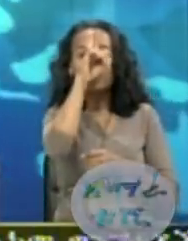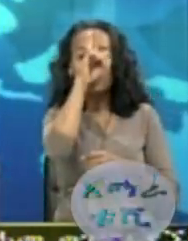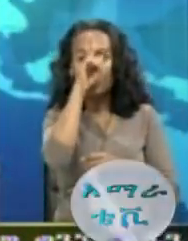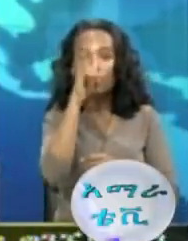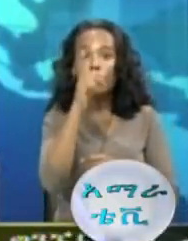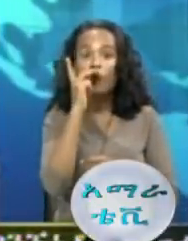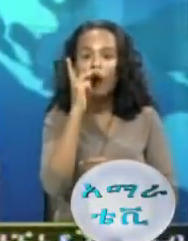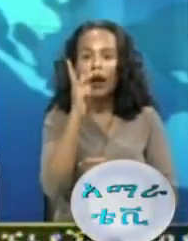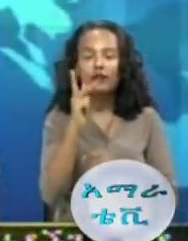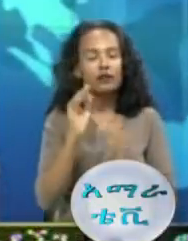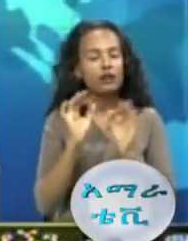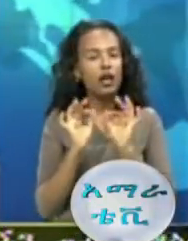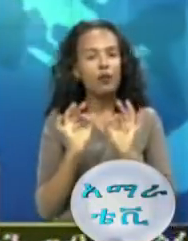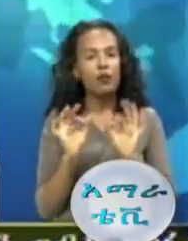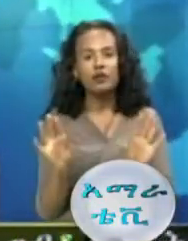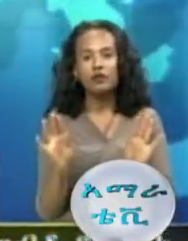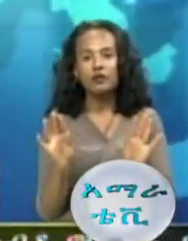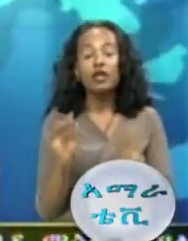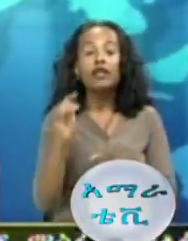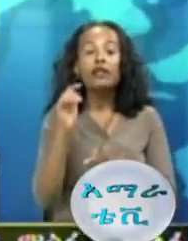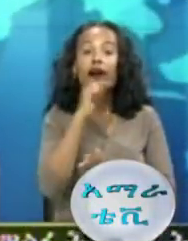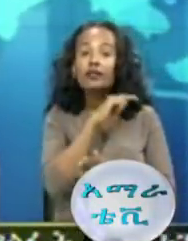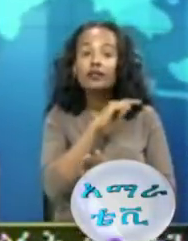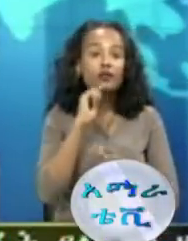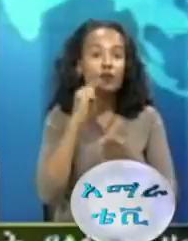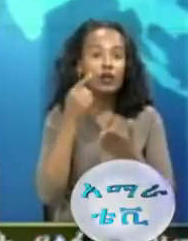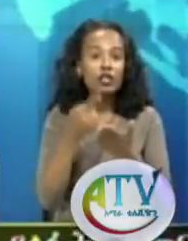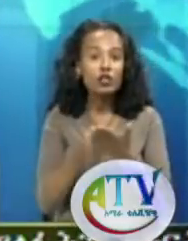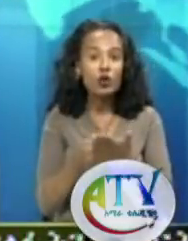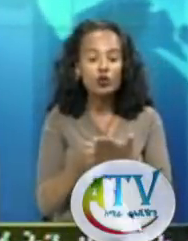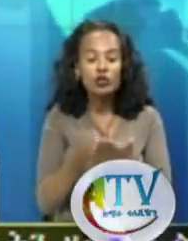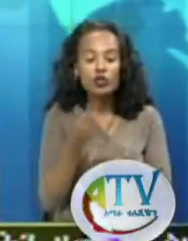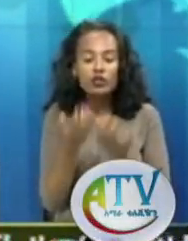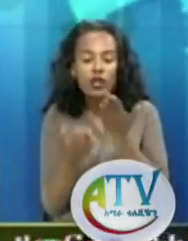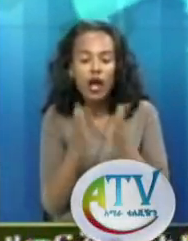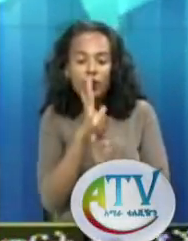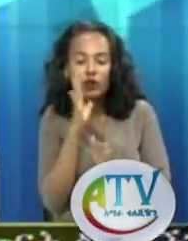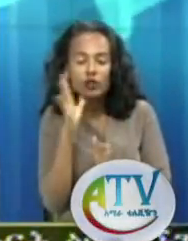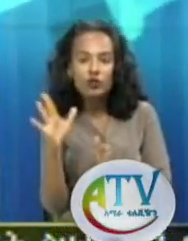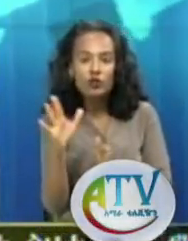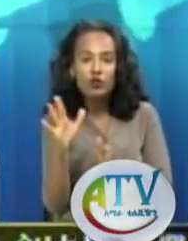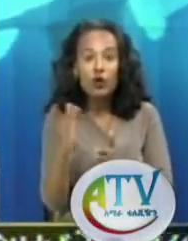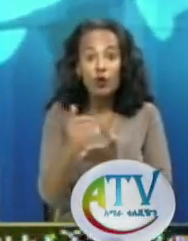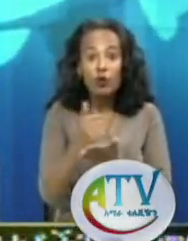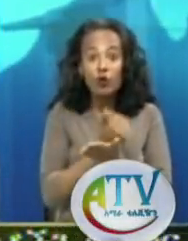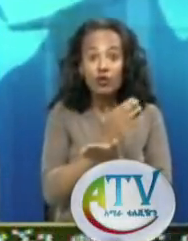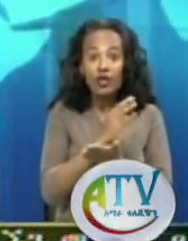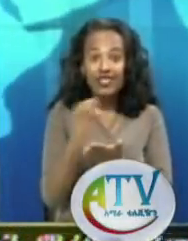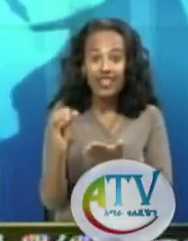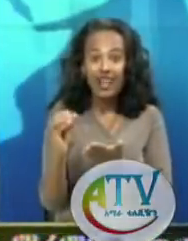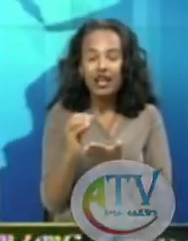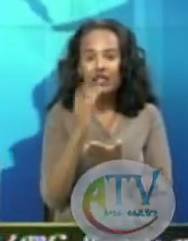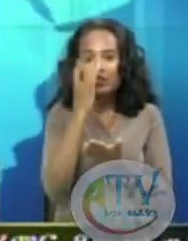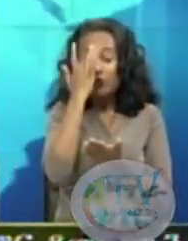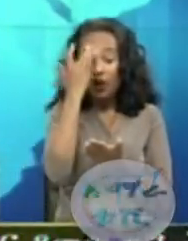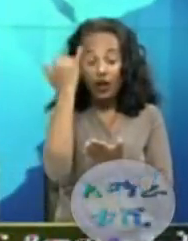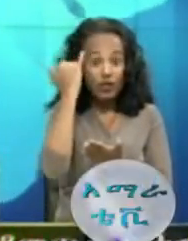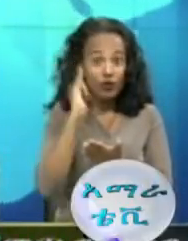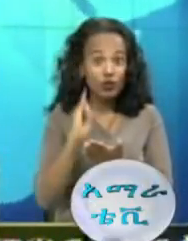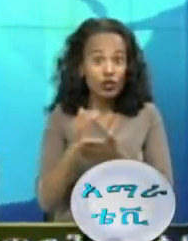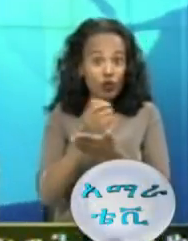ማየት የለበትም። የሐሰት መረጃዎችን ሳይመዝኑ ማንሳትና ግብታዊ እርምጃዎችን